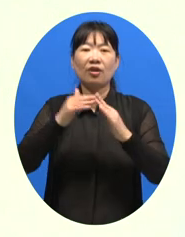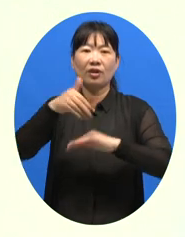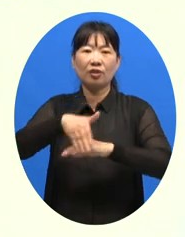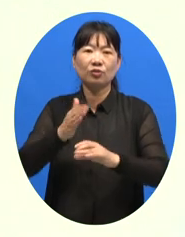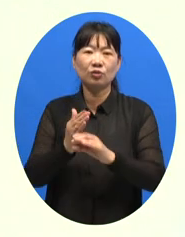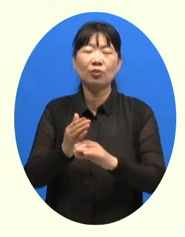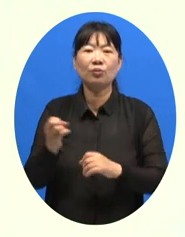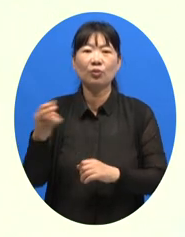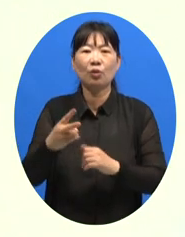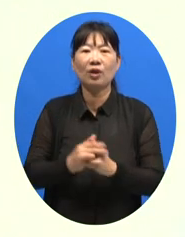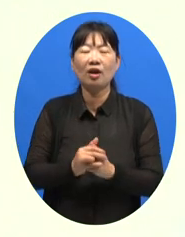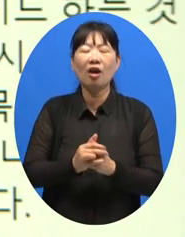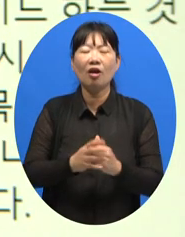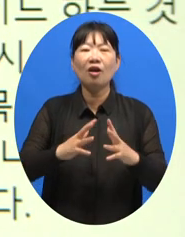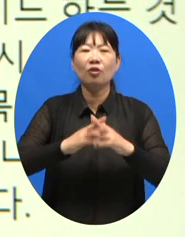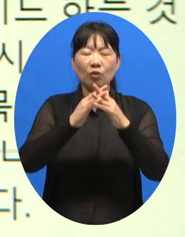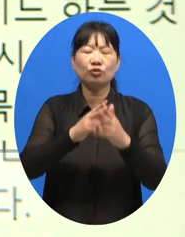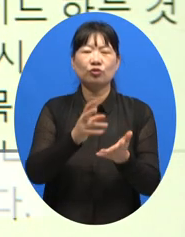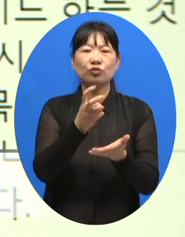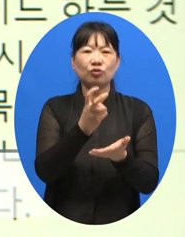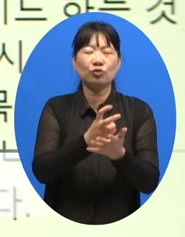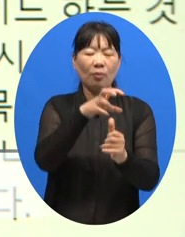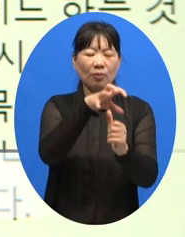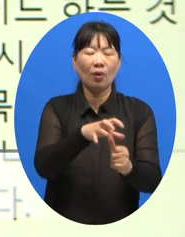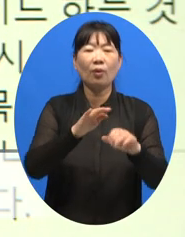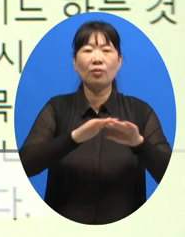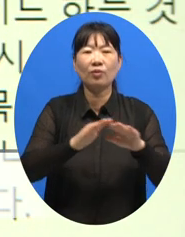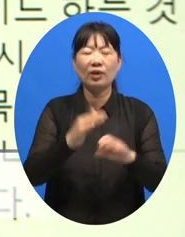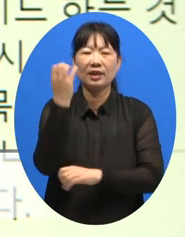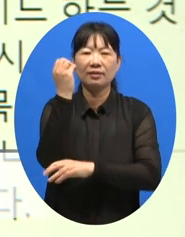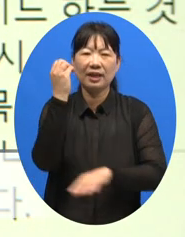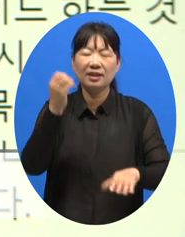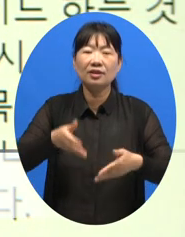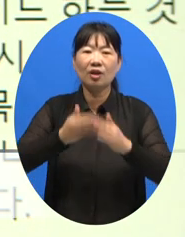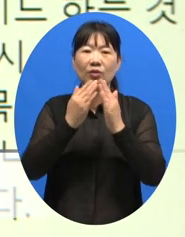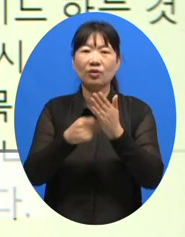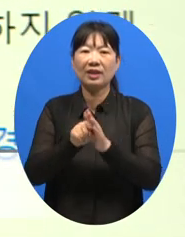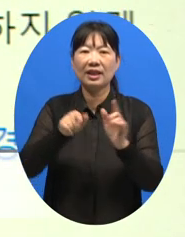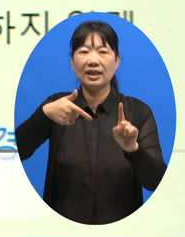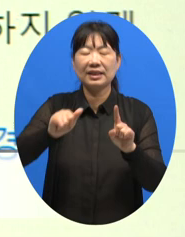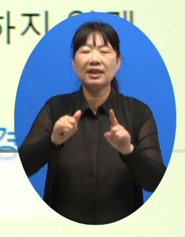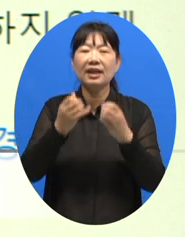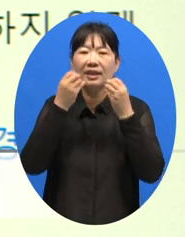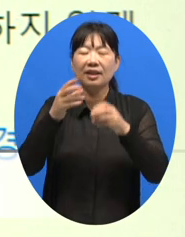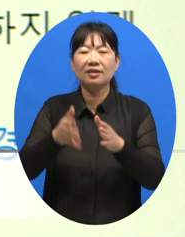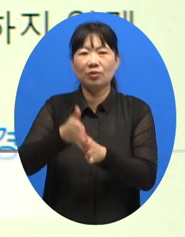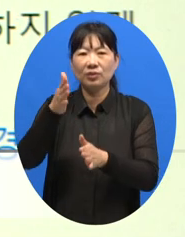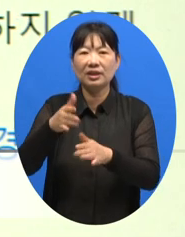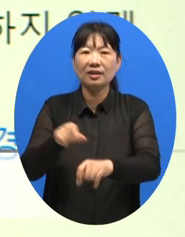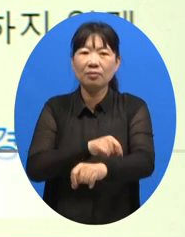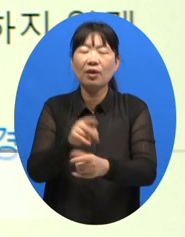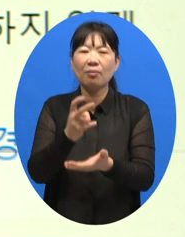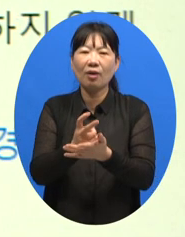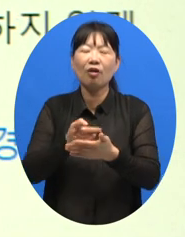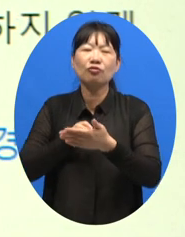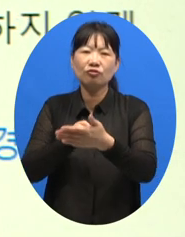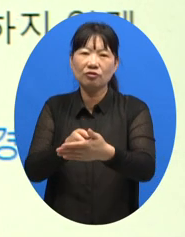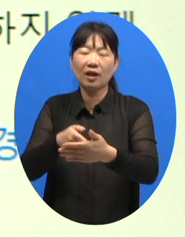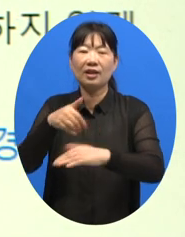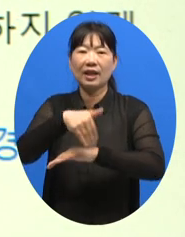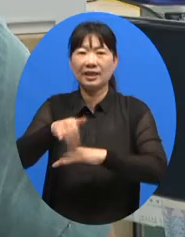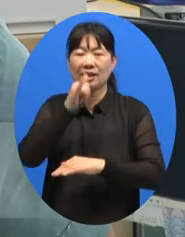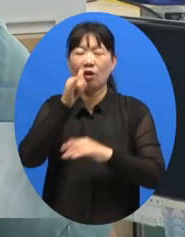꾸립니다. 또 용적률 등 건축 규제를 풀고 기반 시설을 확충하기 위해 일기 신도시 특별법을 추진한다는